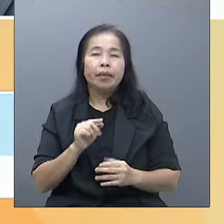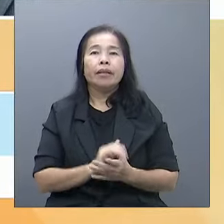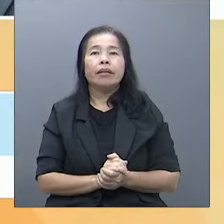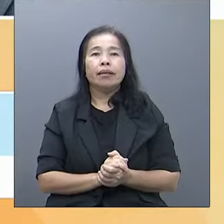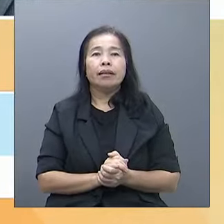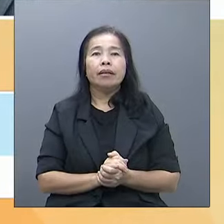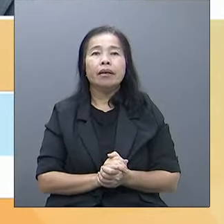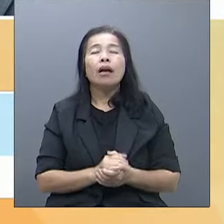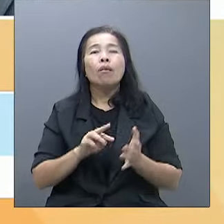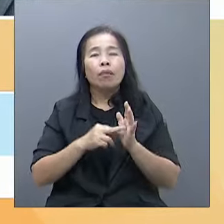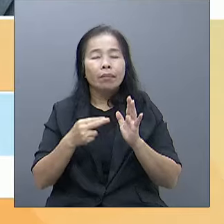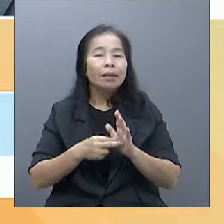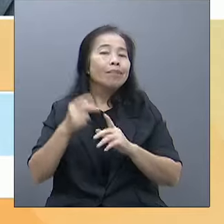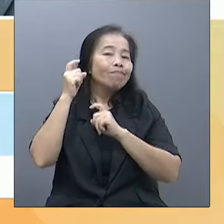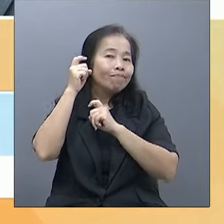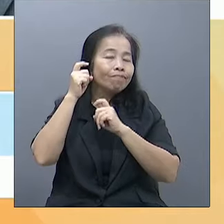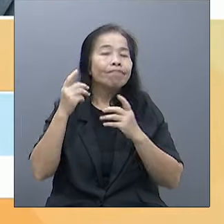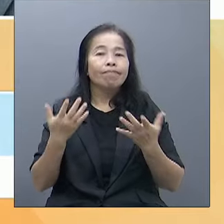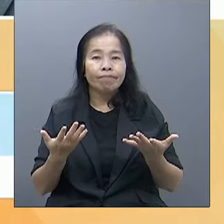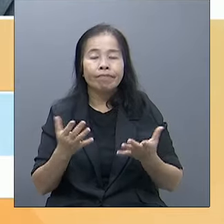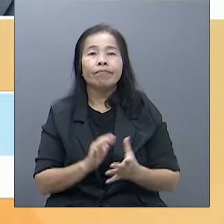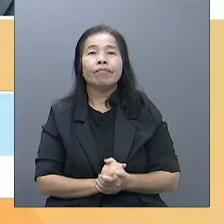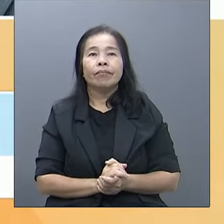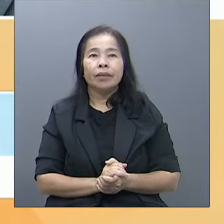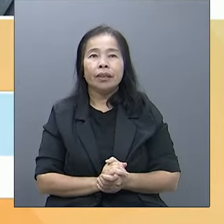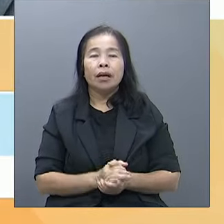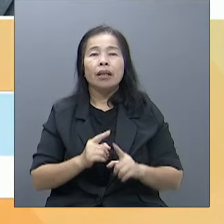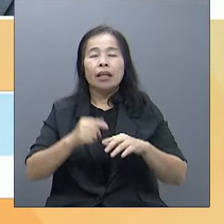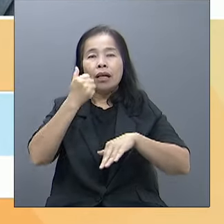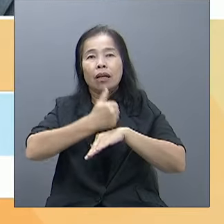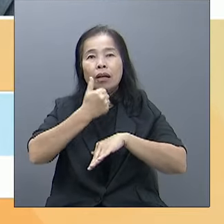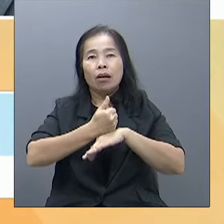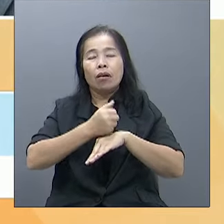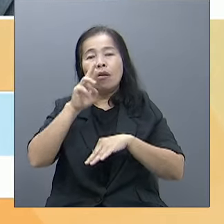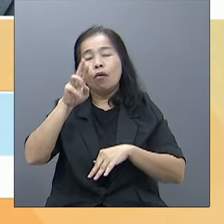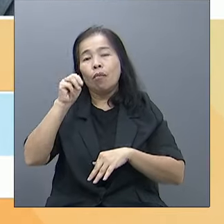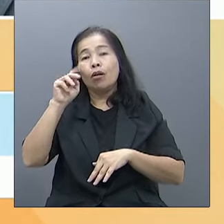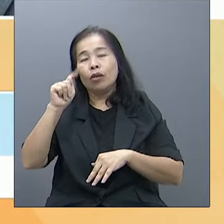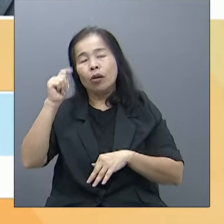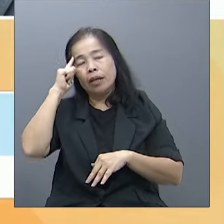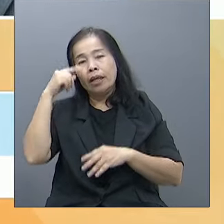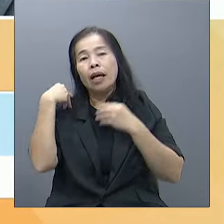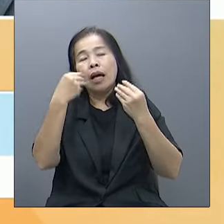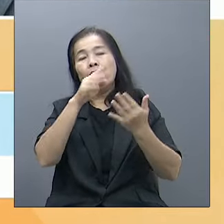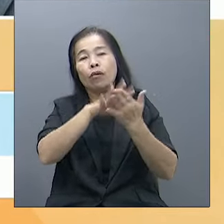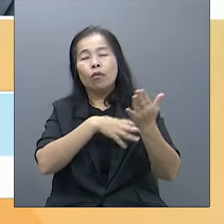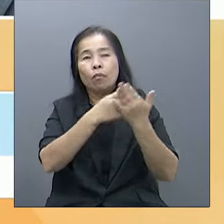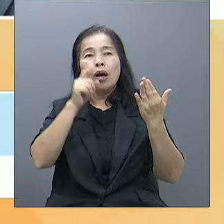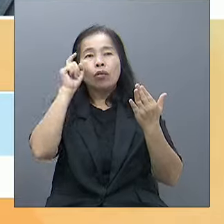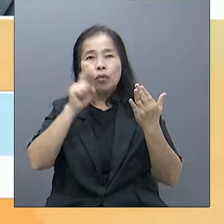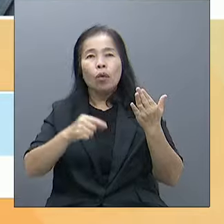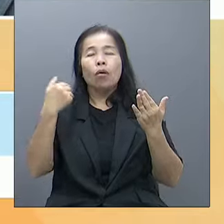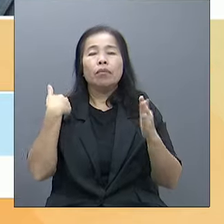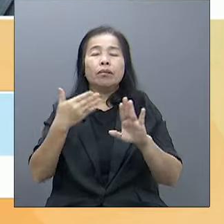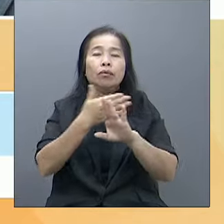ำนึกของความปลอดภัยซึ่งในกระทรวงเนี่ยท่านรัฐมนตรีก็ได้ให้นโยบายนะครับว่ามันต้องมีการซ้อมแผนเผชิญเห